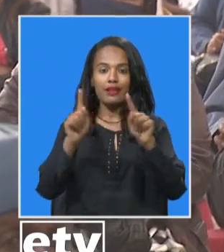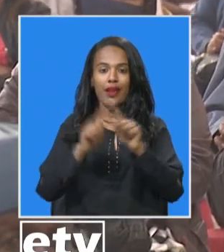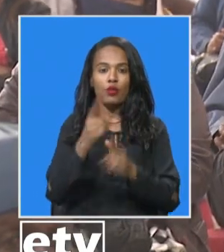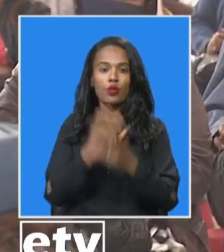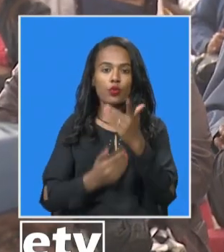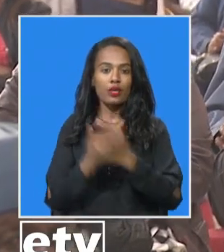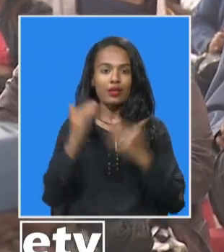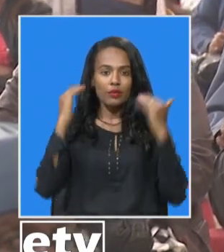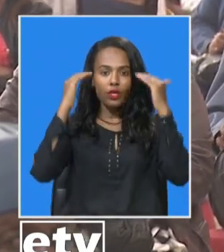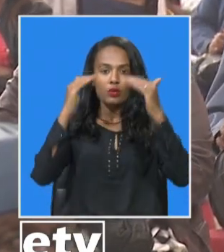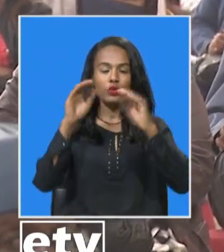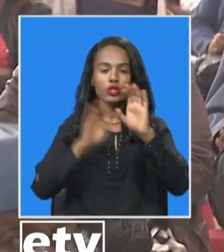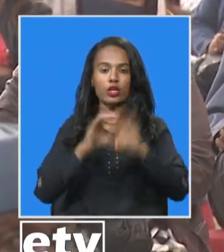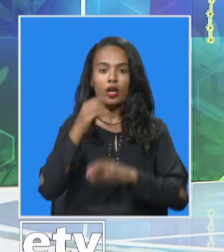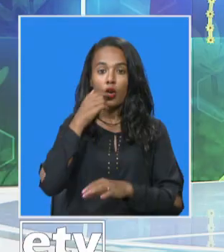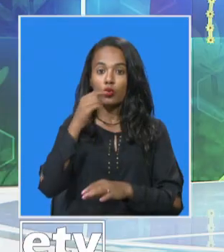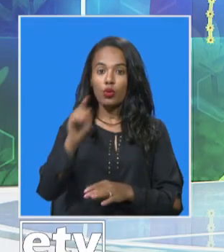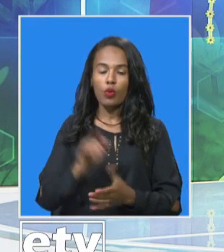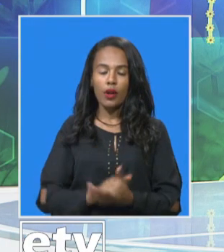የውይይት መድረኮች ይደረጋሉ ተብሏል።